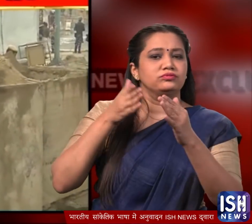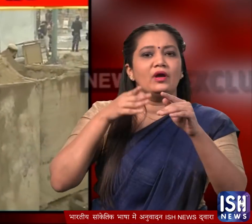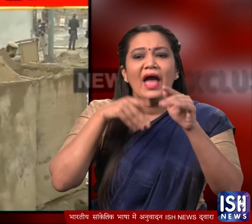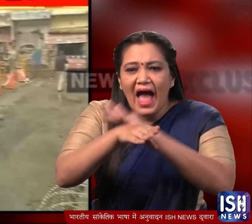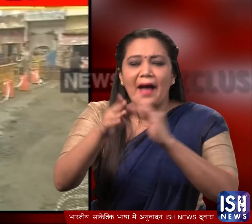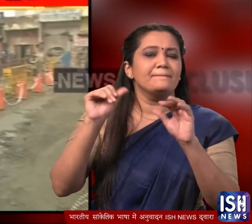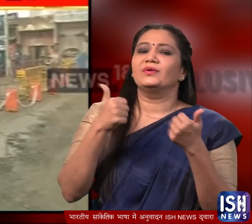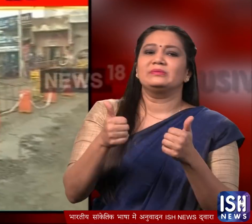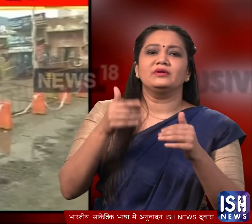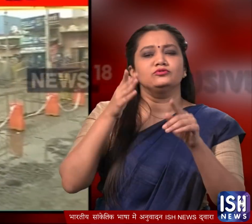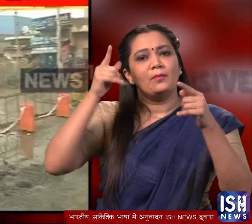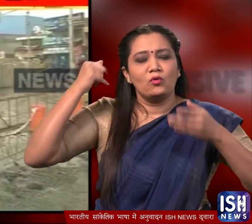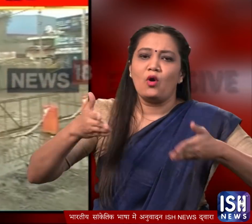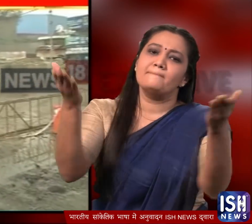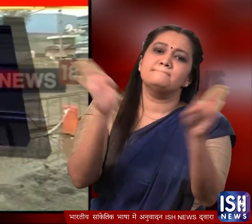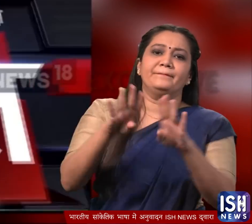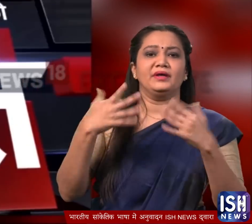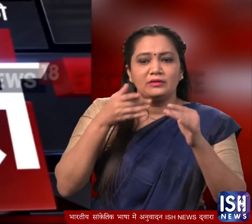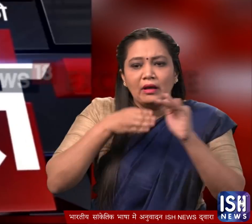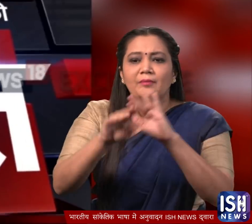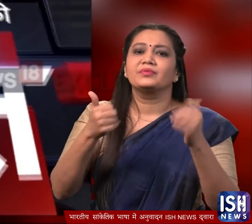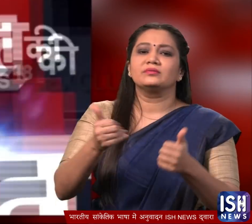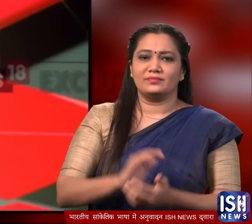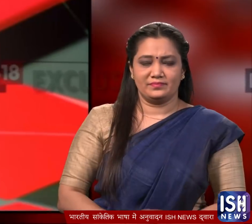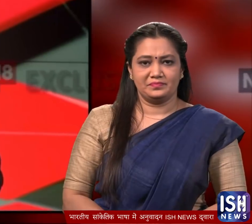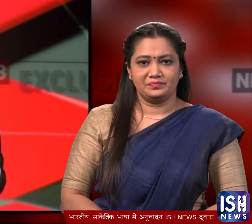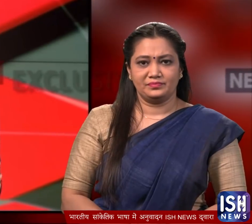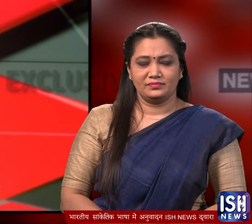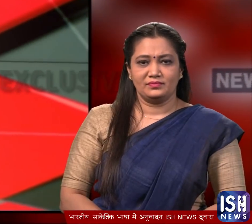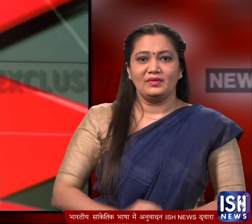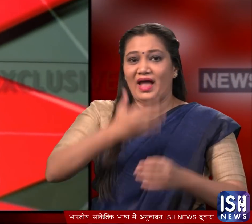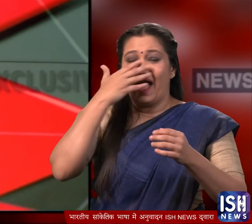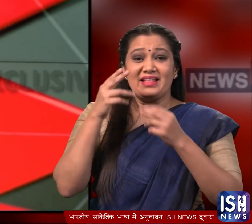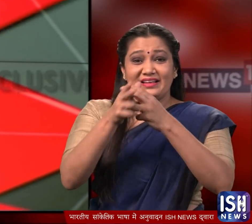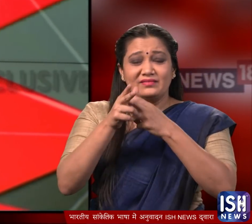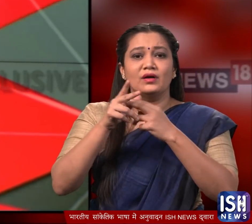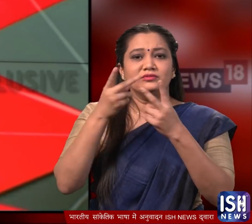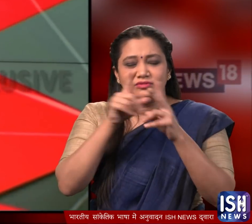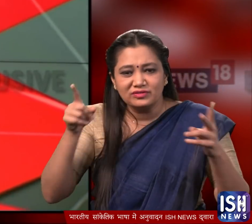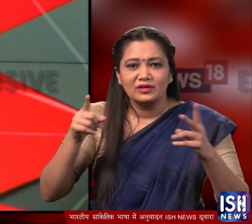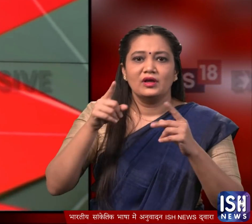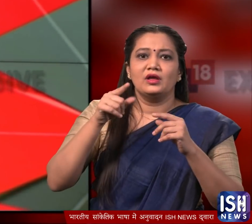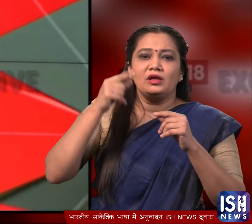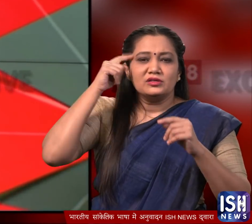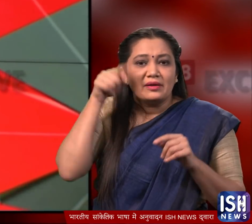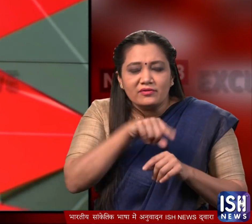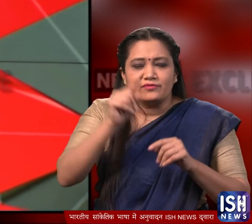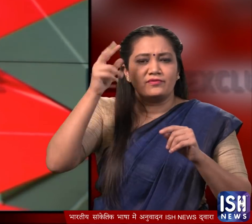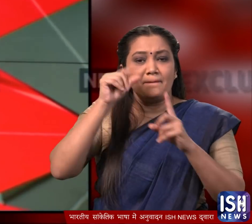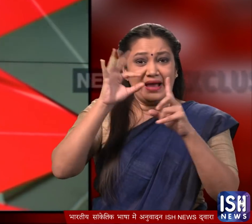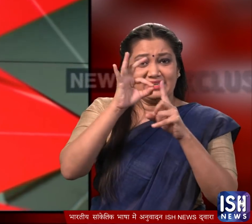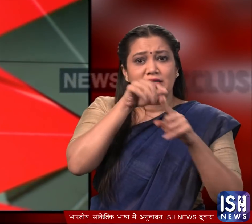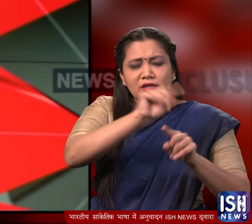घुस भी जाएं तो उनके लिए आगे बढ़ना आसान ना हो। आतंकवाद को पालने वाले पाकिस्तान को अब आतंकियों के हाथों